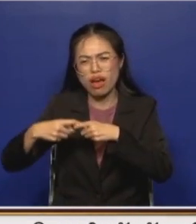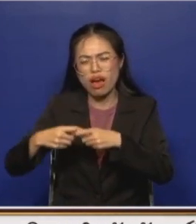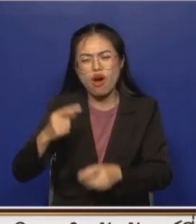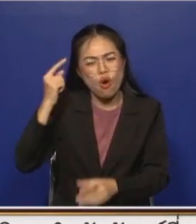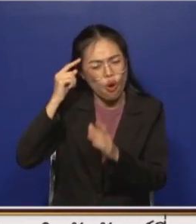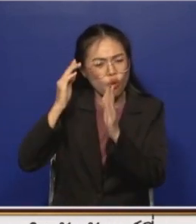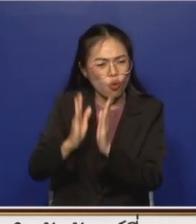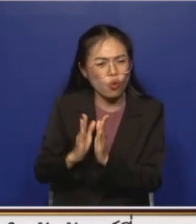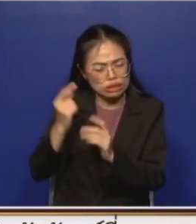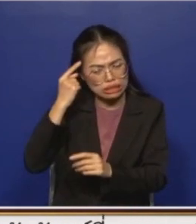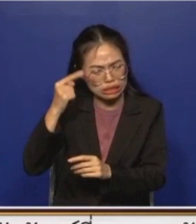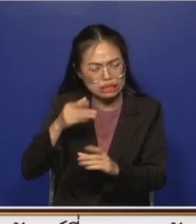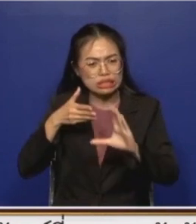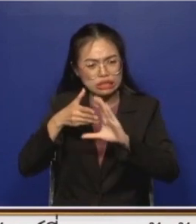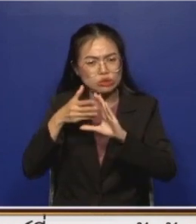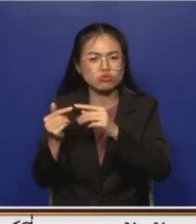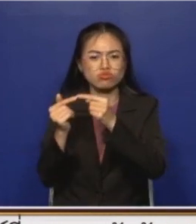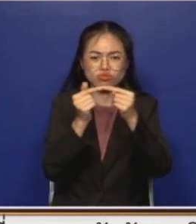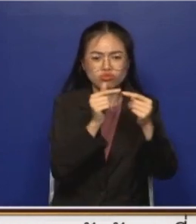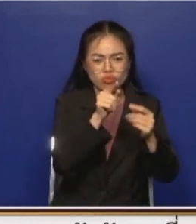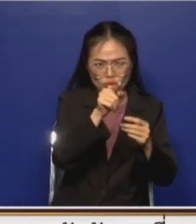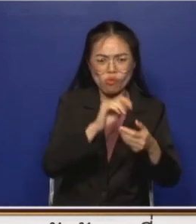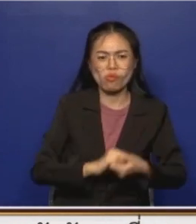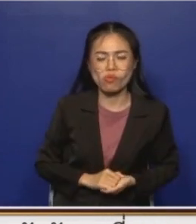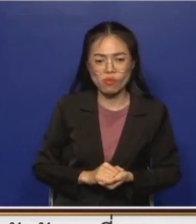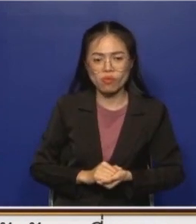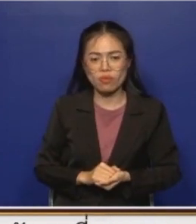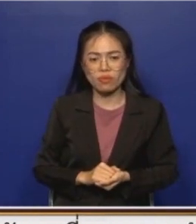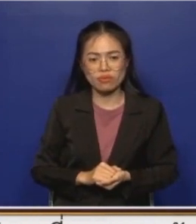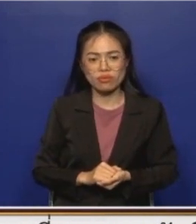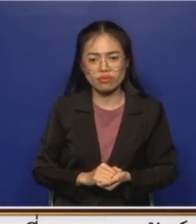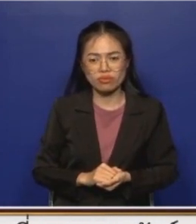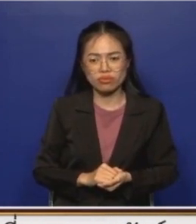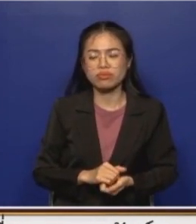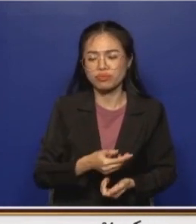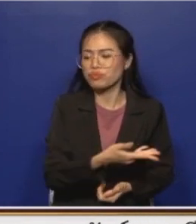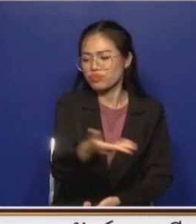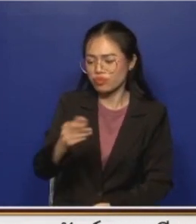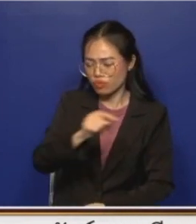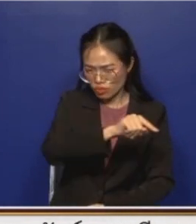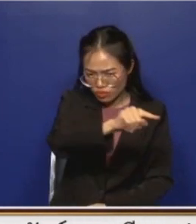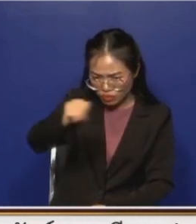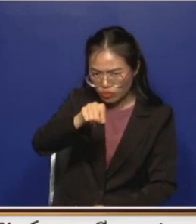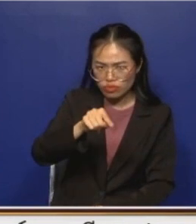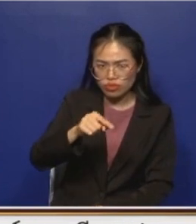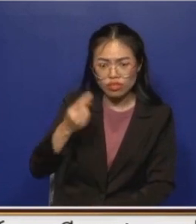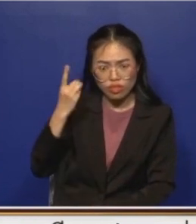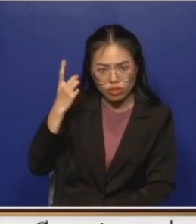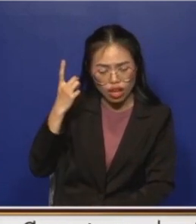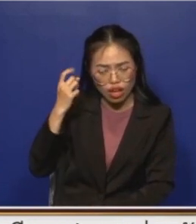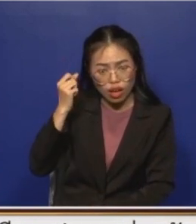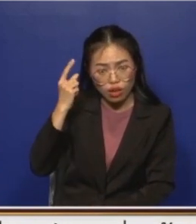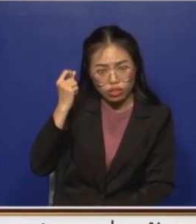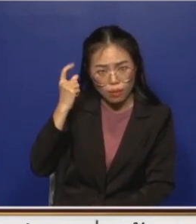เงินประกันสังคมออกมามาตรา33ฮะเรารักกันฮะเดี๋ยวเขาจะออกมาอีกท่านว่าคนยังงง